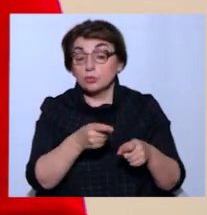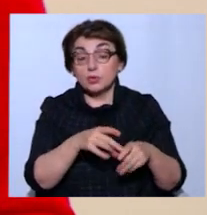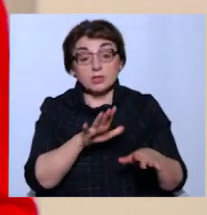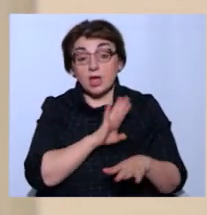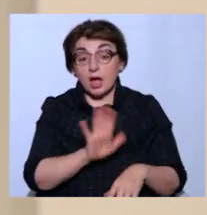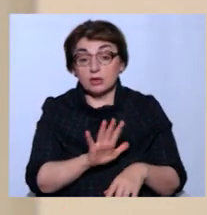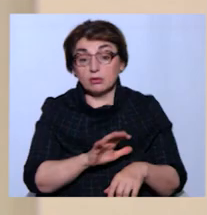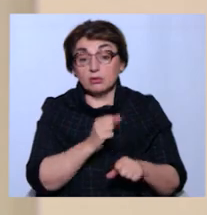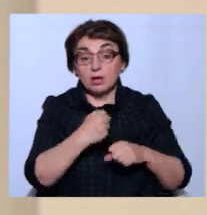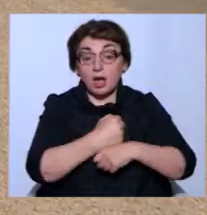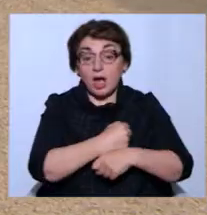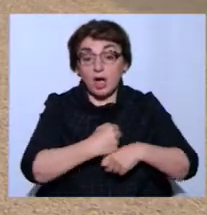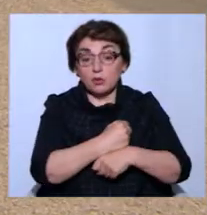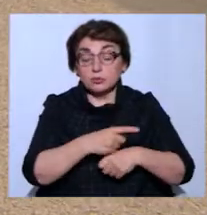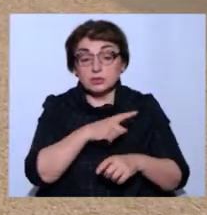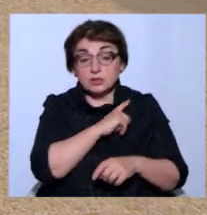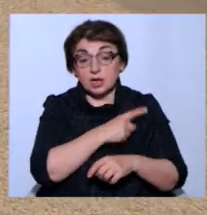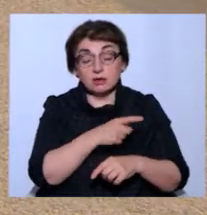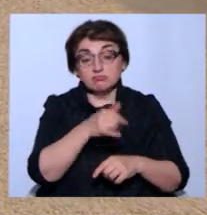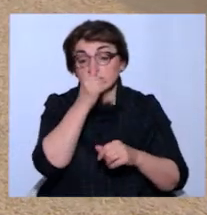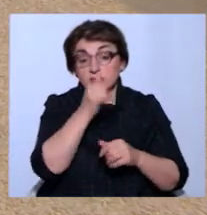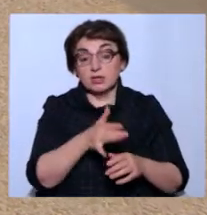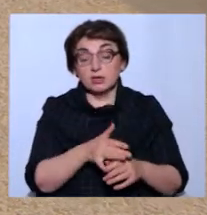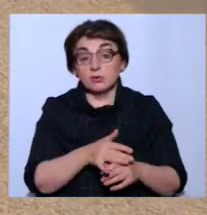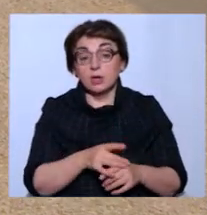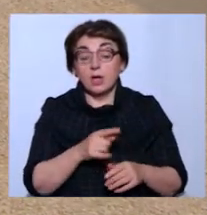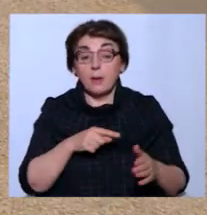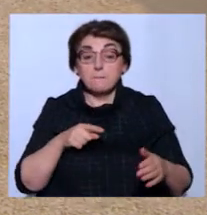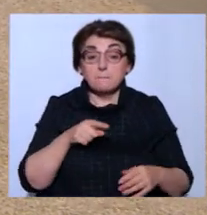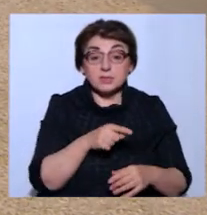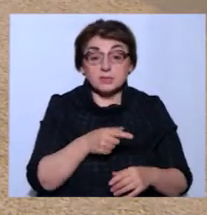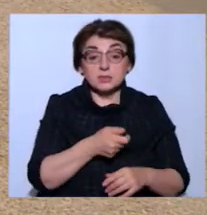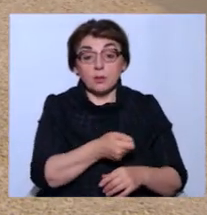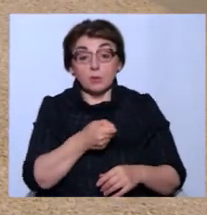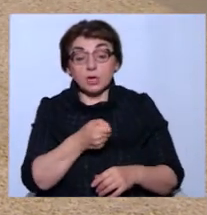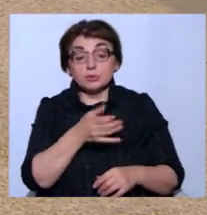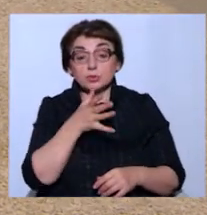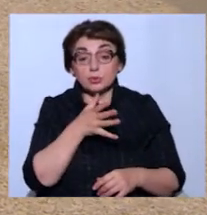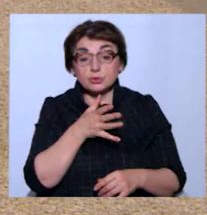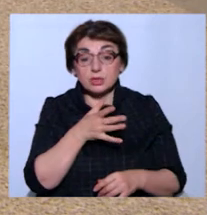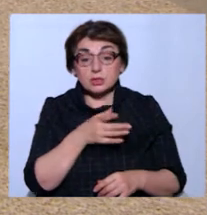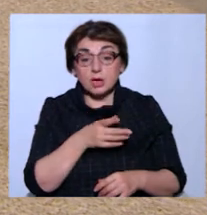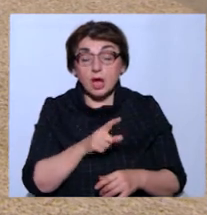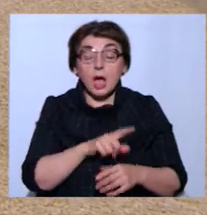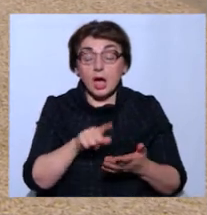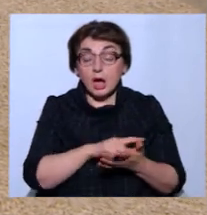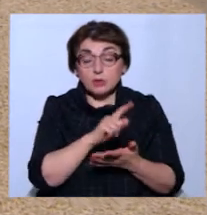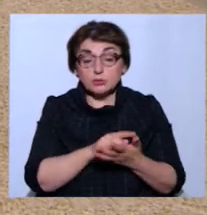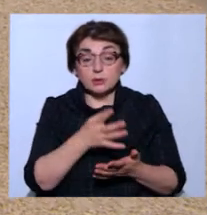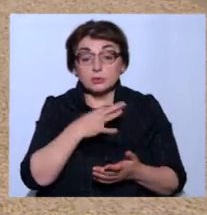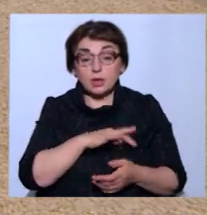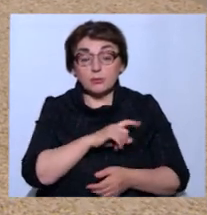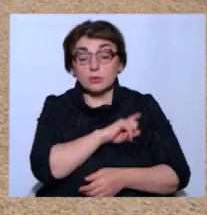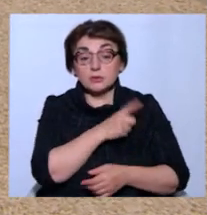სულ ვივლიდით. თქვენ იცით, რომ ბიძგისა და მოქაჩვის დროსაც ძალას ვიყენებთ და უშუალოდ